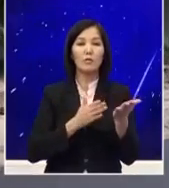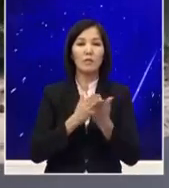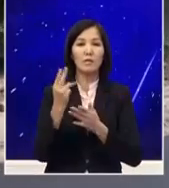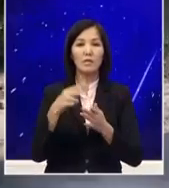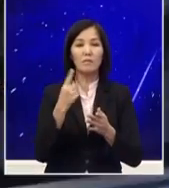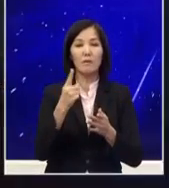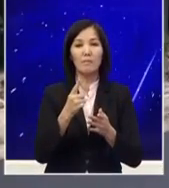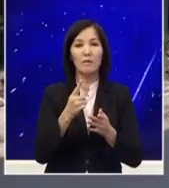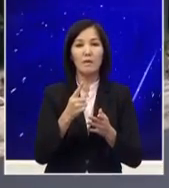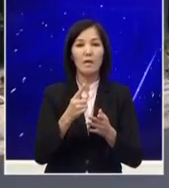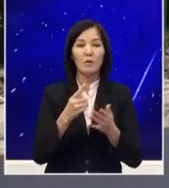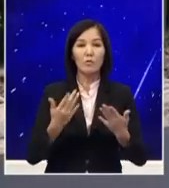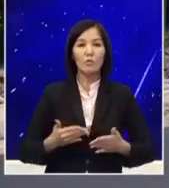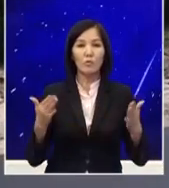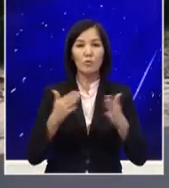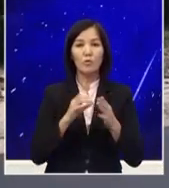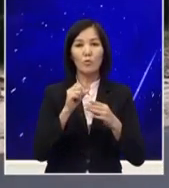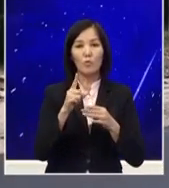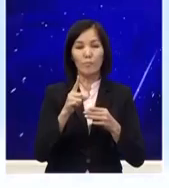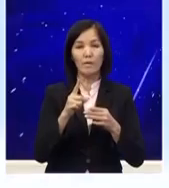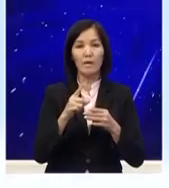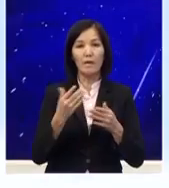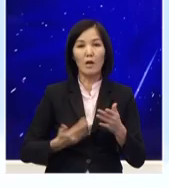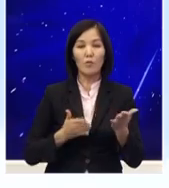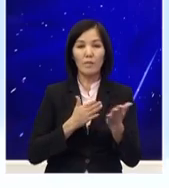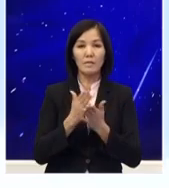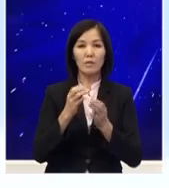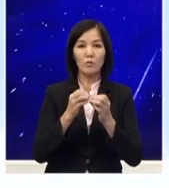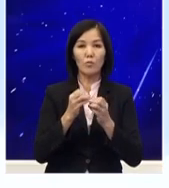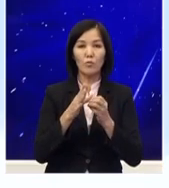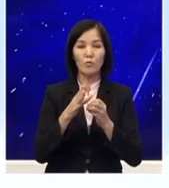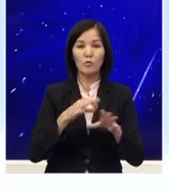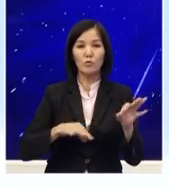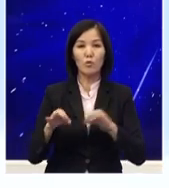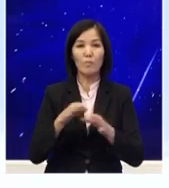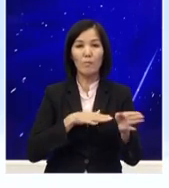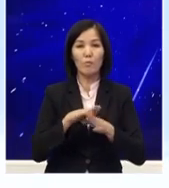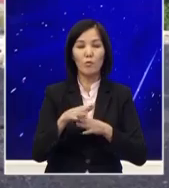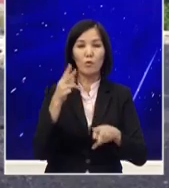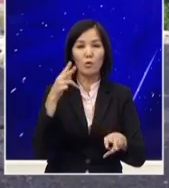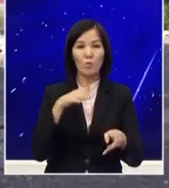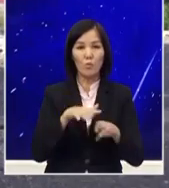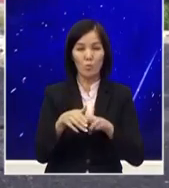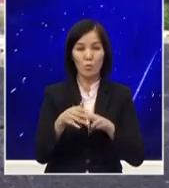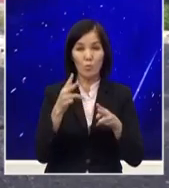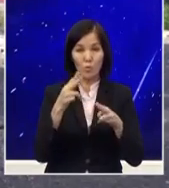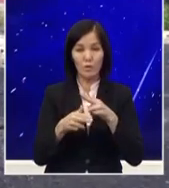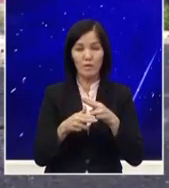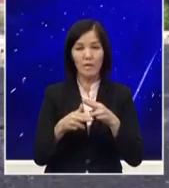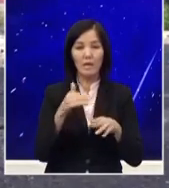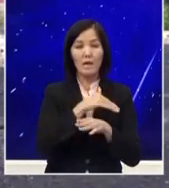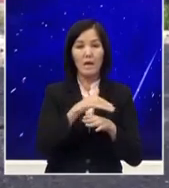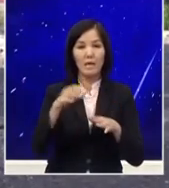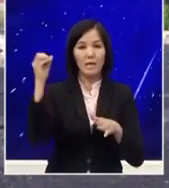үй және коммуналдық шаруашылық бойынша 11, әлеуметтік салада 14 жоба толық іске асты. Қазір қаланың өзінде көше жарықтары